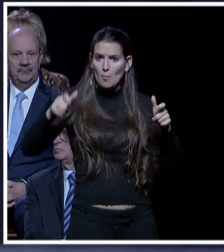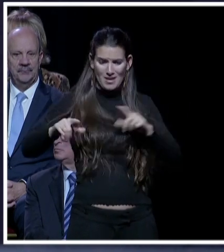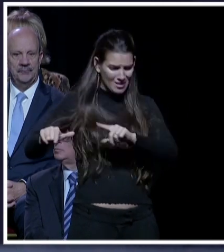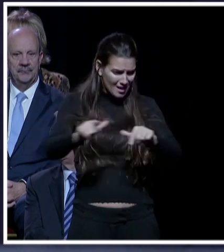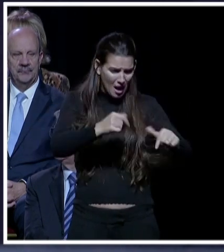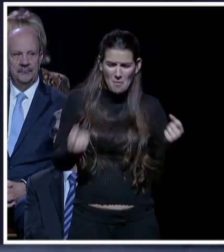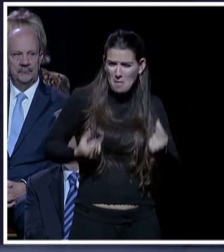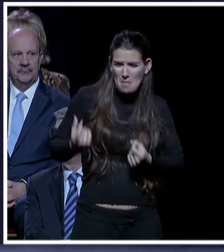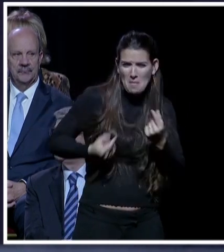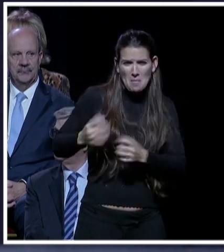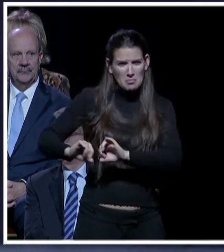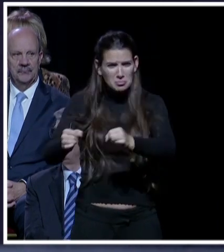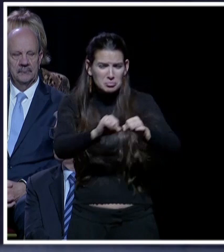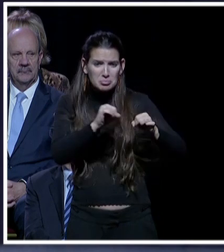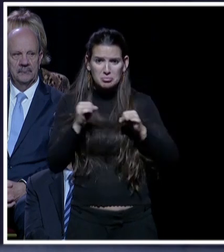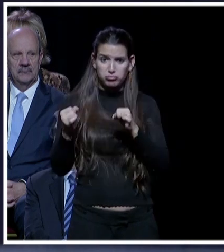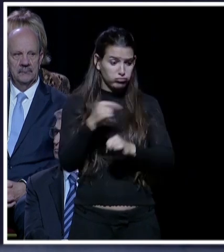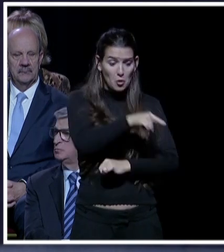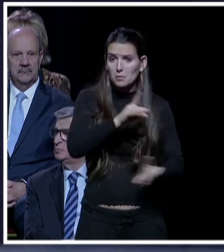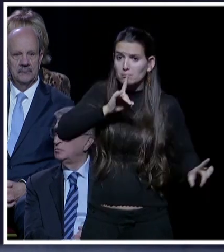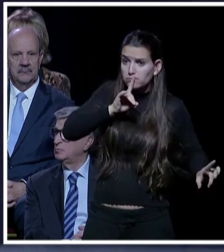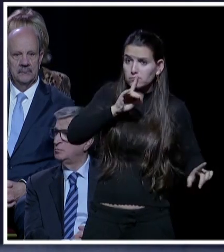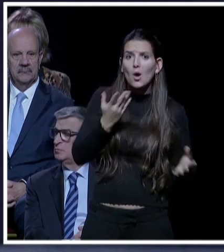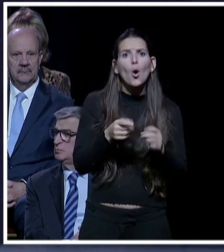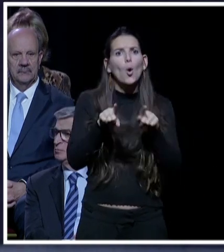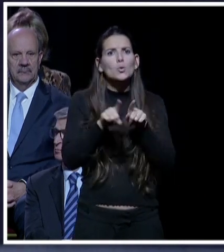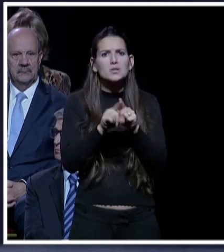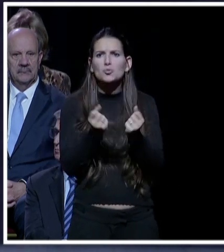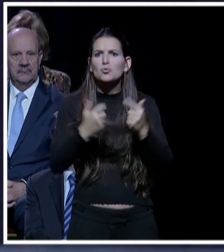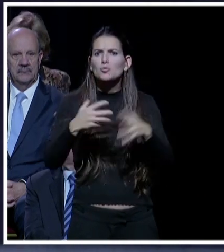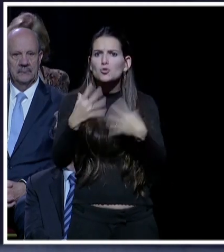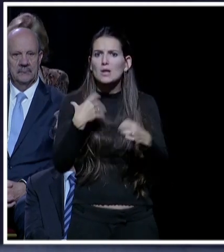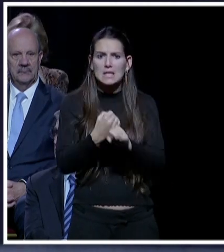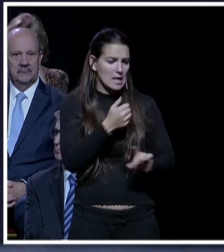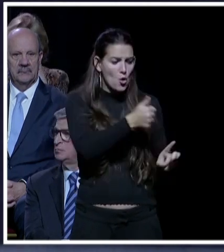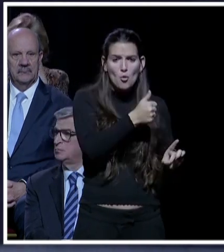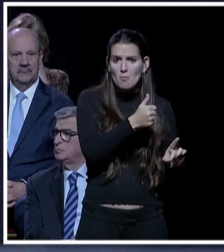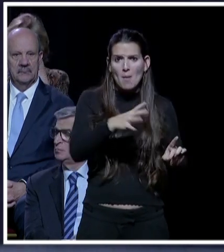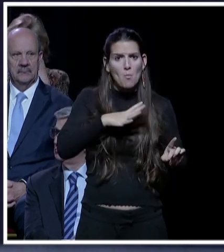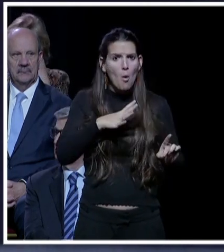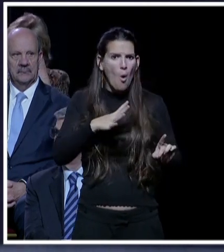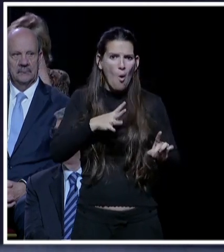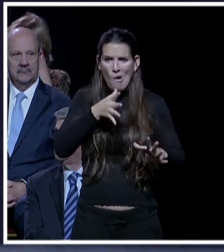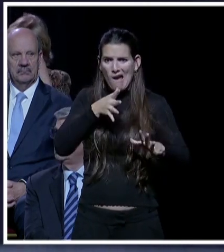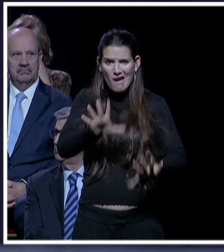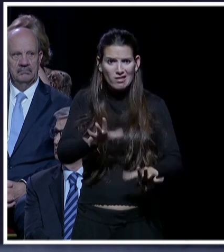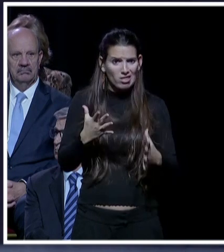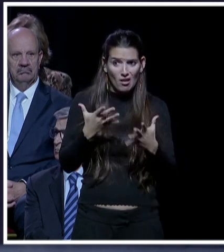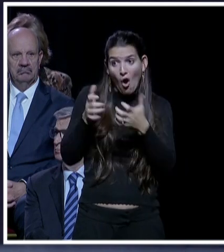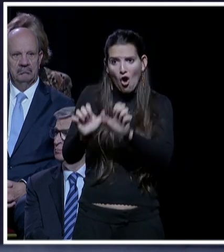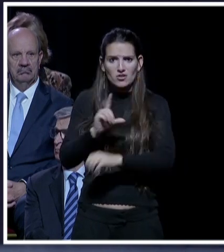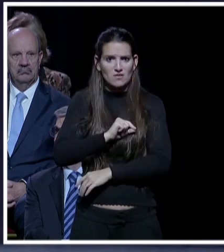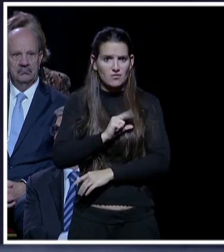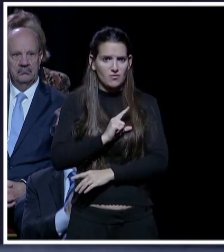centres-villes étaient saccagés. Ce parti qui entretient aussi depuis des années une haine anti-flic totalement honteuse et révoltante.